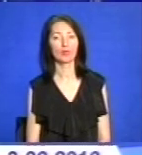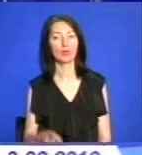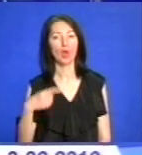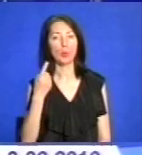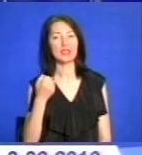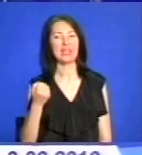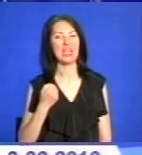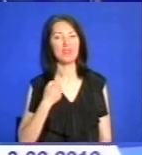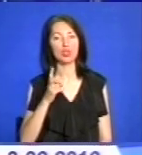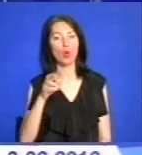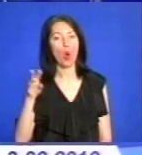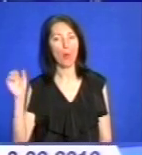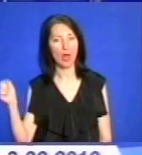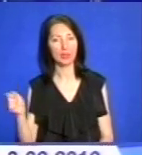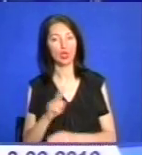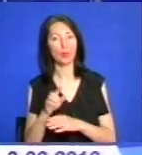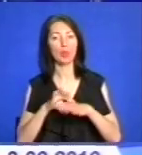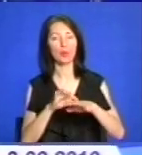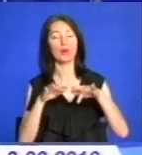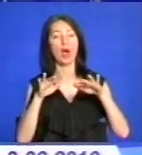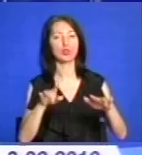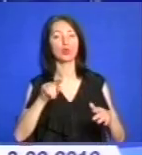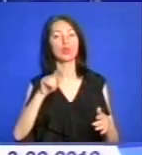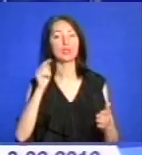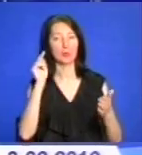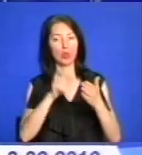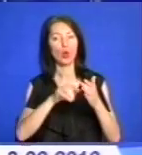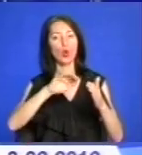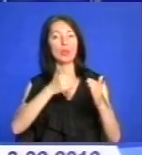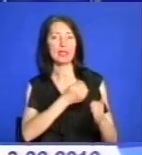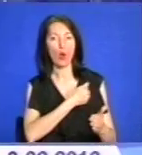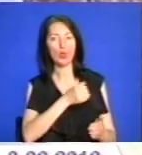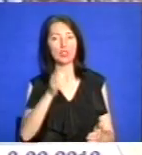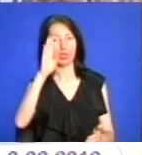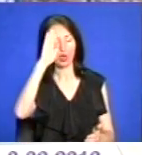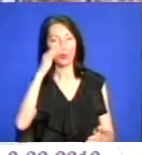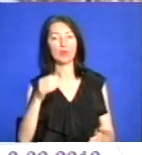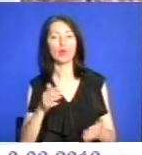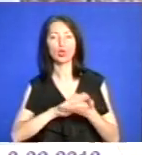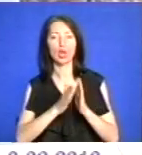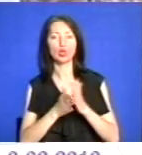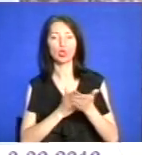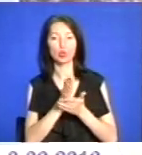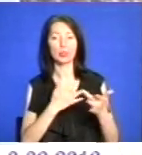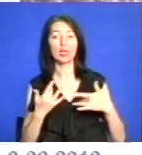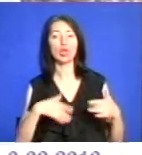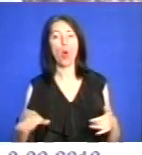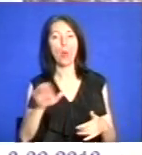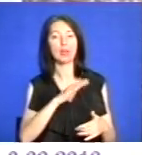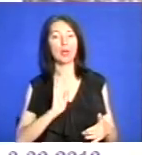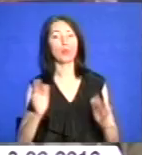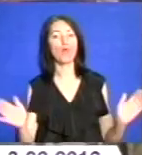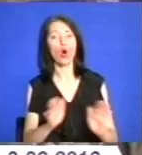Обласний військкомат Тернополя провів акцію з метою заохочення юнаків до контрактної служби. На театральному майдані граворкестра поруч